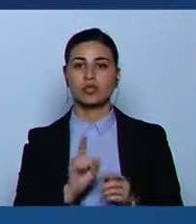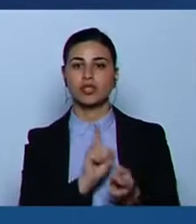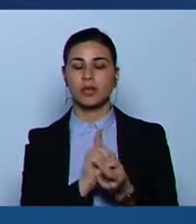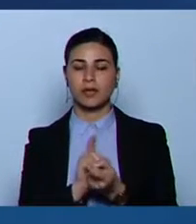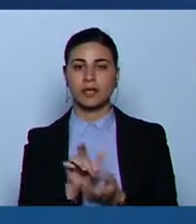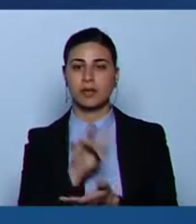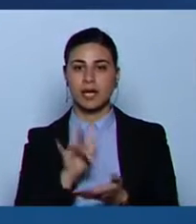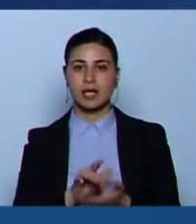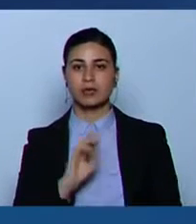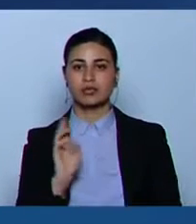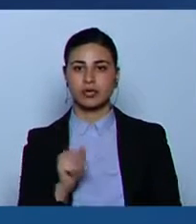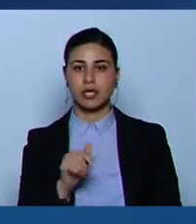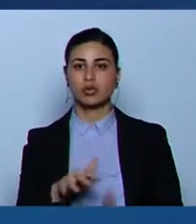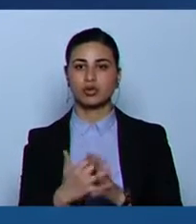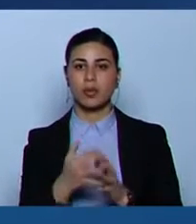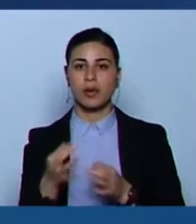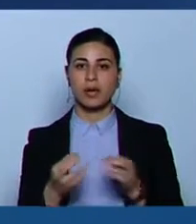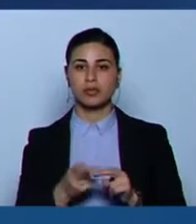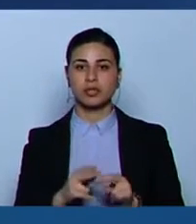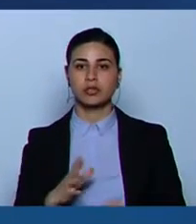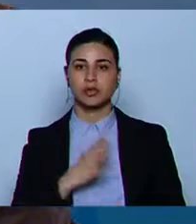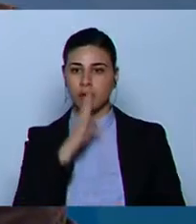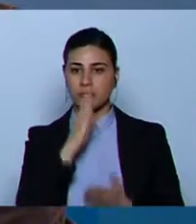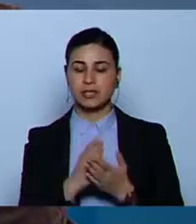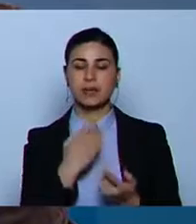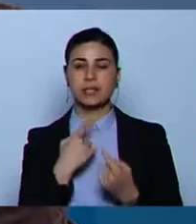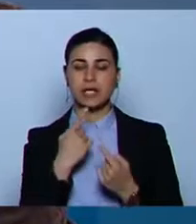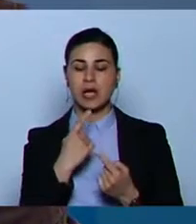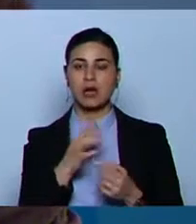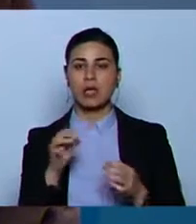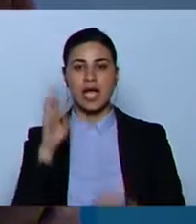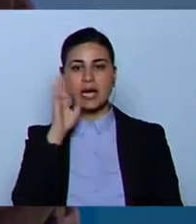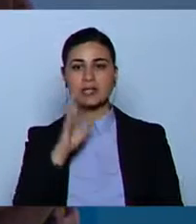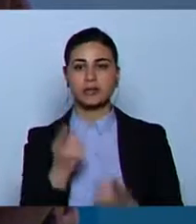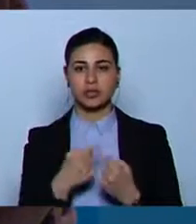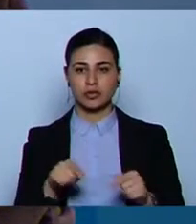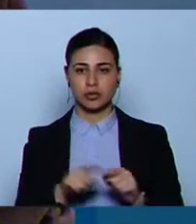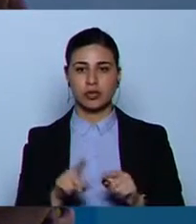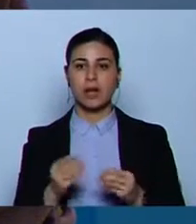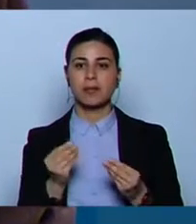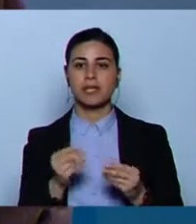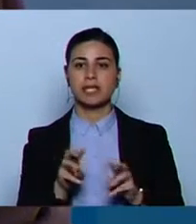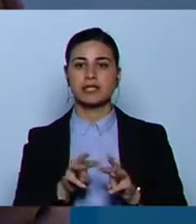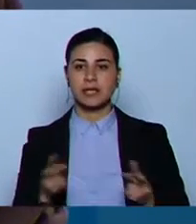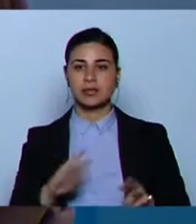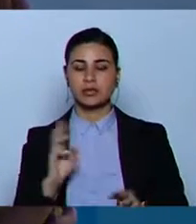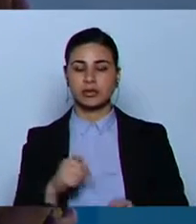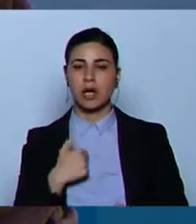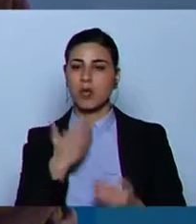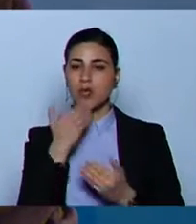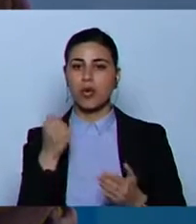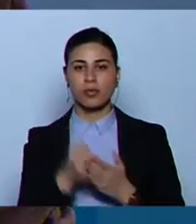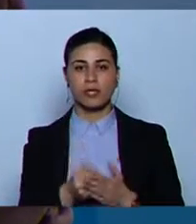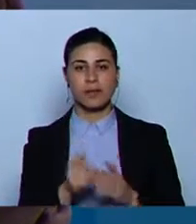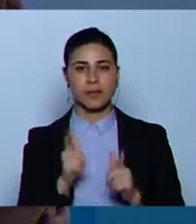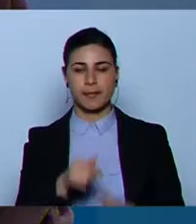შეხვედრები ქალაქებში და სოფლებში. ეს არის პირდაპირი დიალოგი არასამთავრობო სექტორთან, კოორდინაცია ფინანსთა სამინისტროსთან და მე ფლად ბოლომდე ვერ